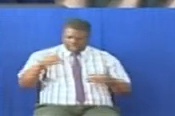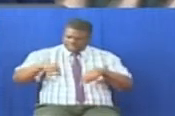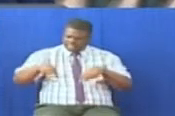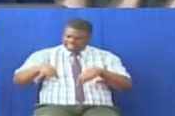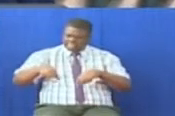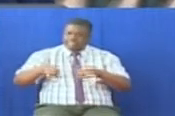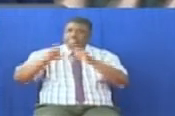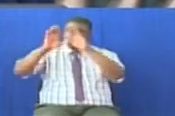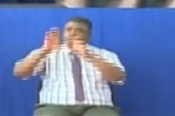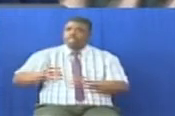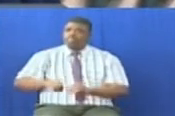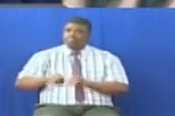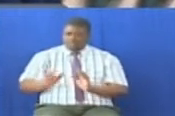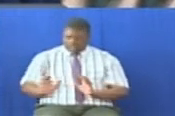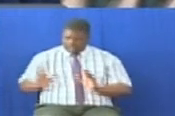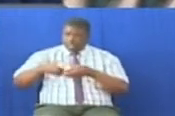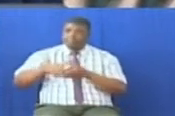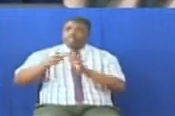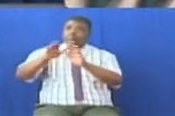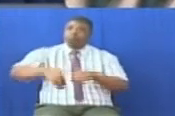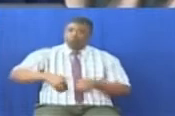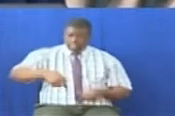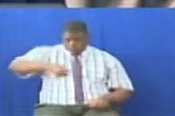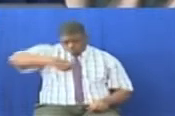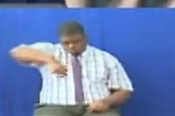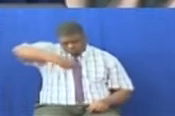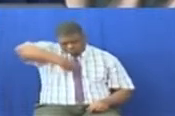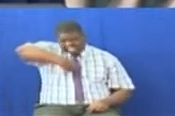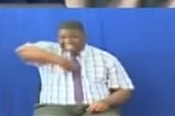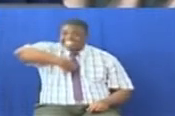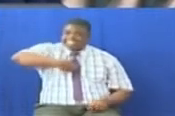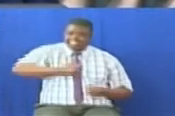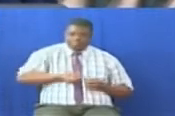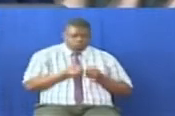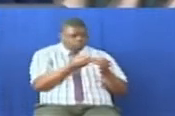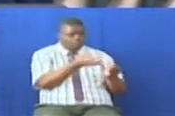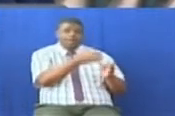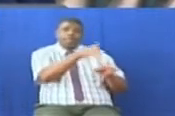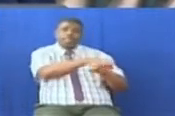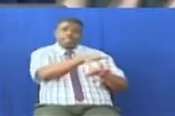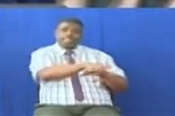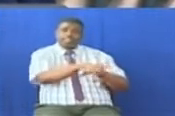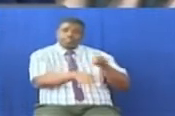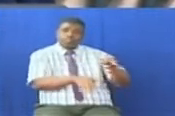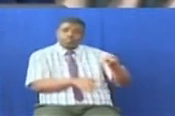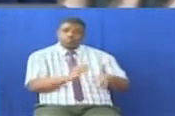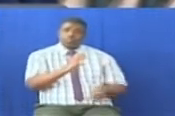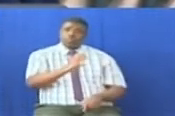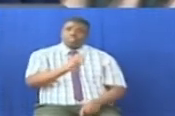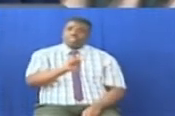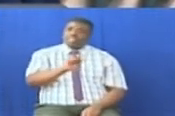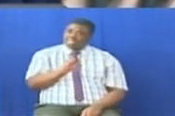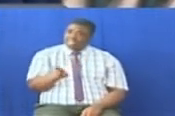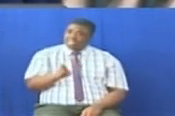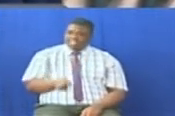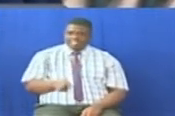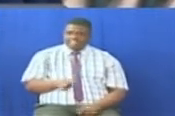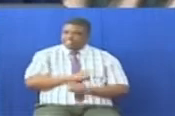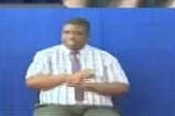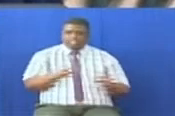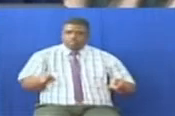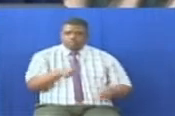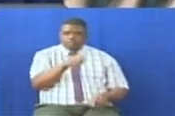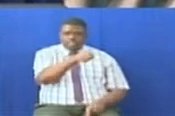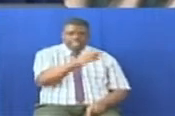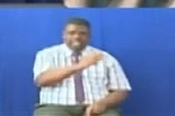ya kamati ya bunge, yani ni ya kwetu sisi, tunampa maelekezo CAG. Sio CAG peke